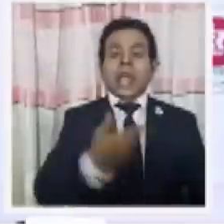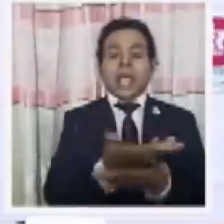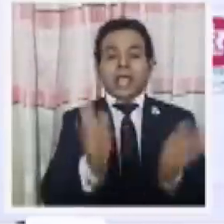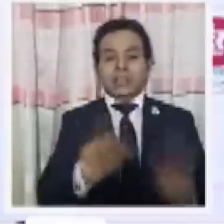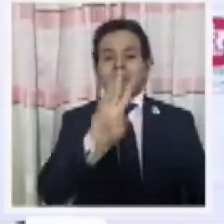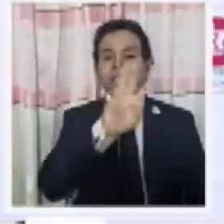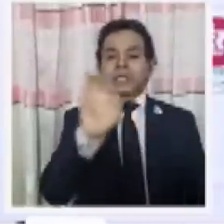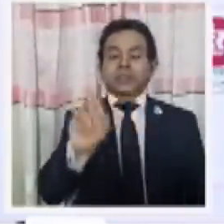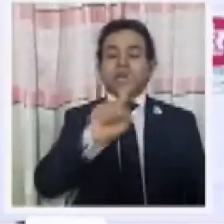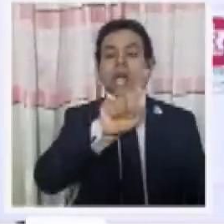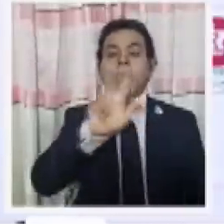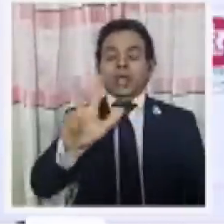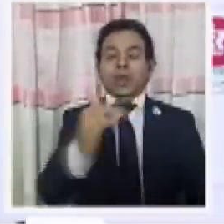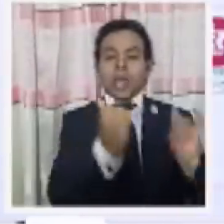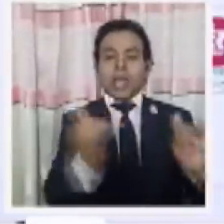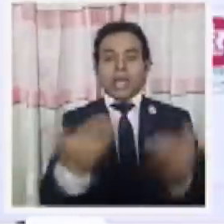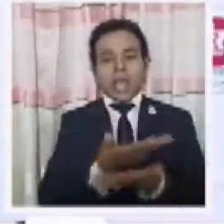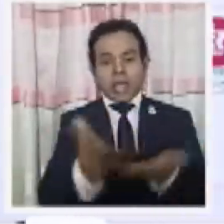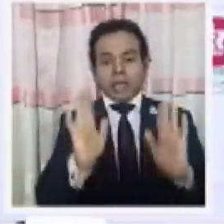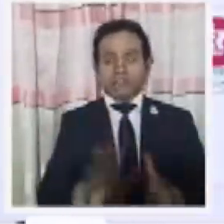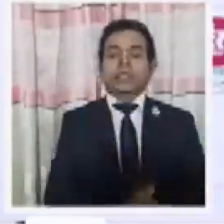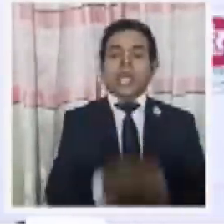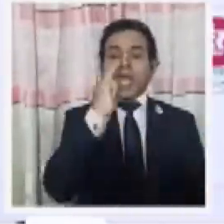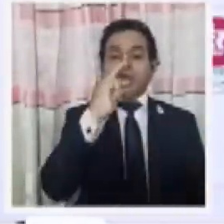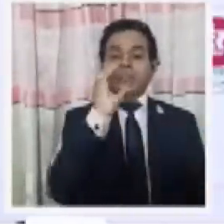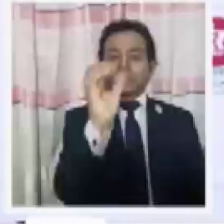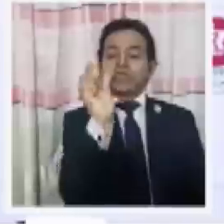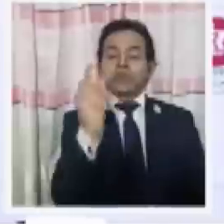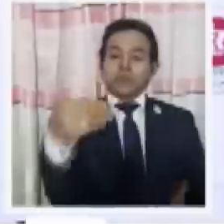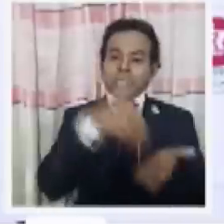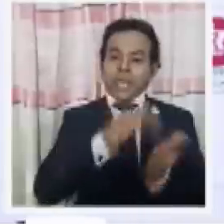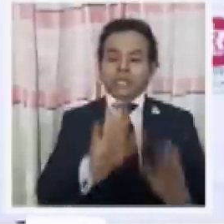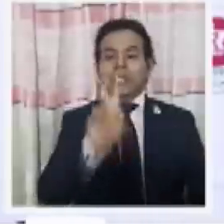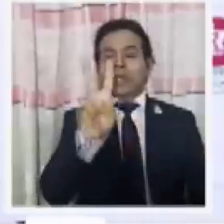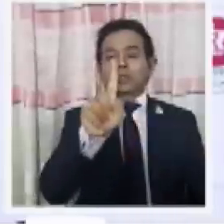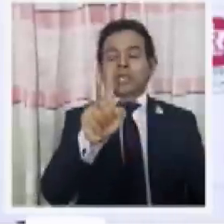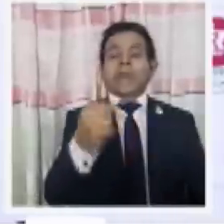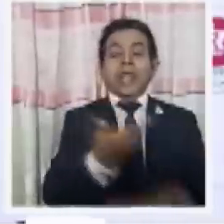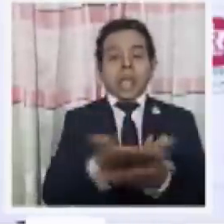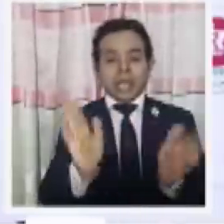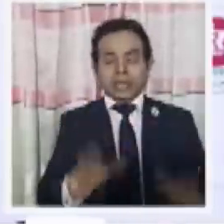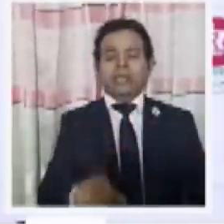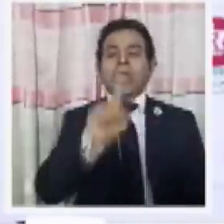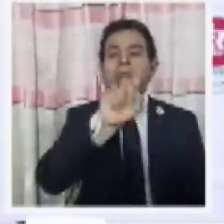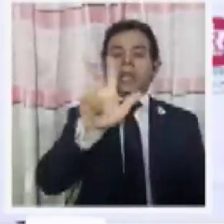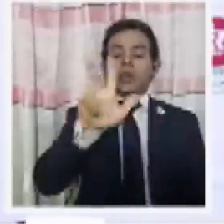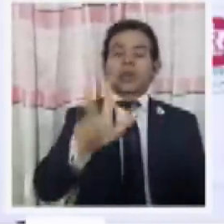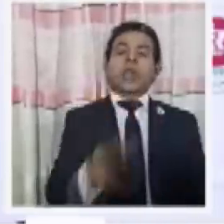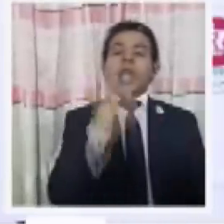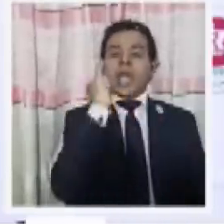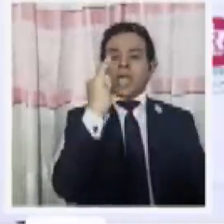চট্টগ্রাম মহানগরীতে সাধারণ শয্যায় রুগী ভর্তি আছেন 339 জন এবং খালি আছে 318টি সাধারণ